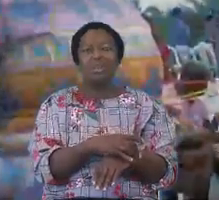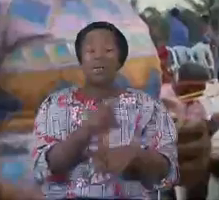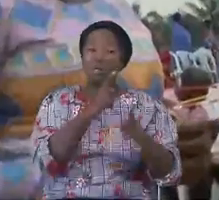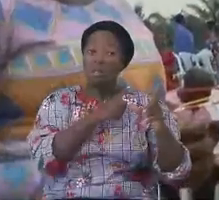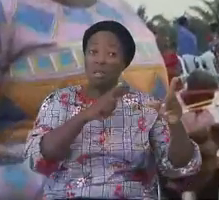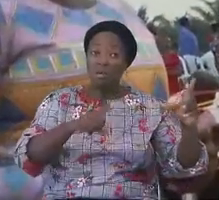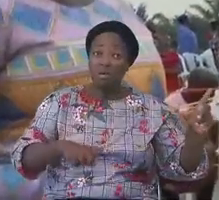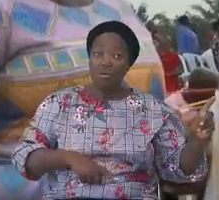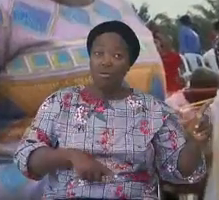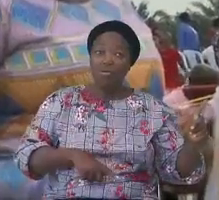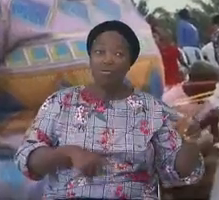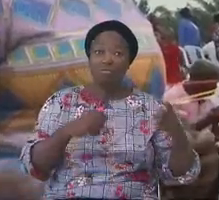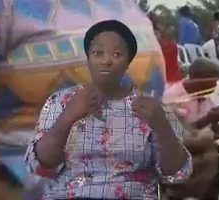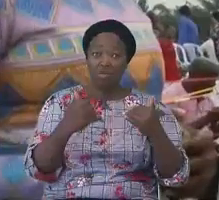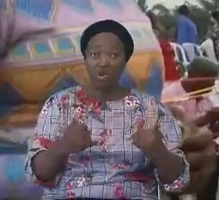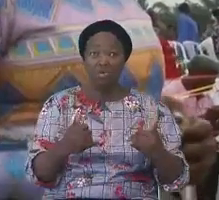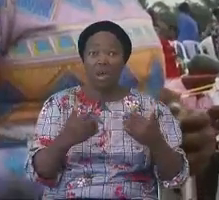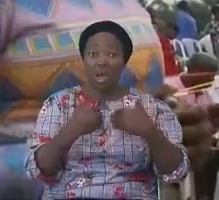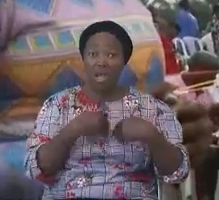ici, de ce côté du ciel,